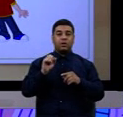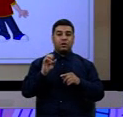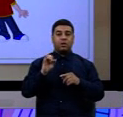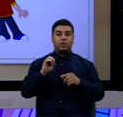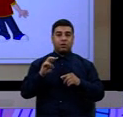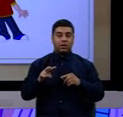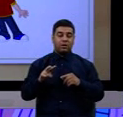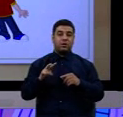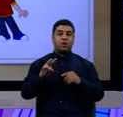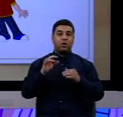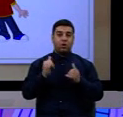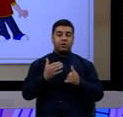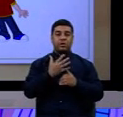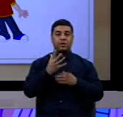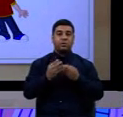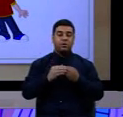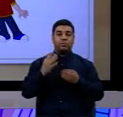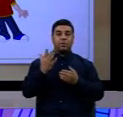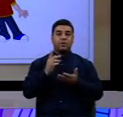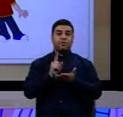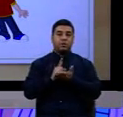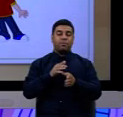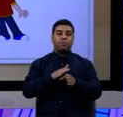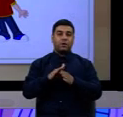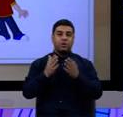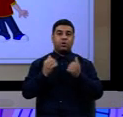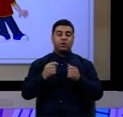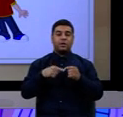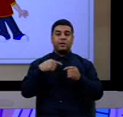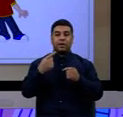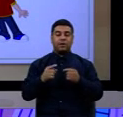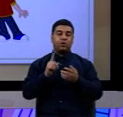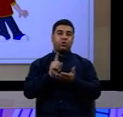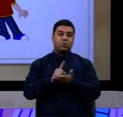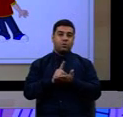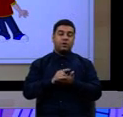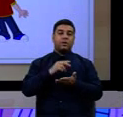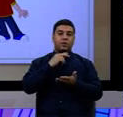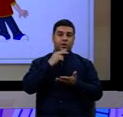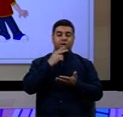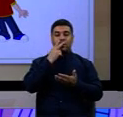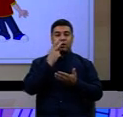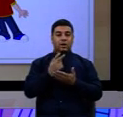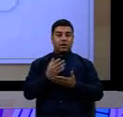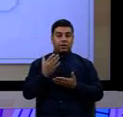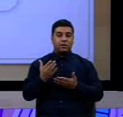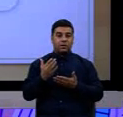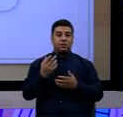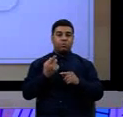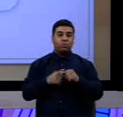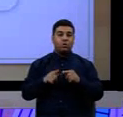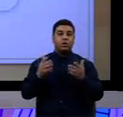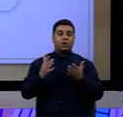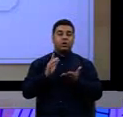edi, bolajonlar. Mana siz bilan 5-chi topshirig'ini ham bajarib oldik. Navbatdagi topshiriqqa diqqatingizni qarating.